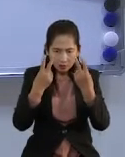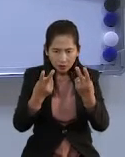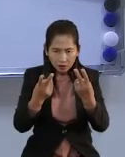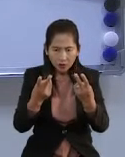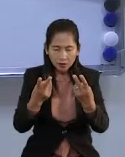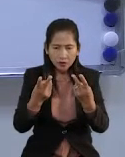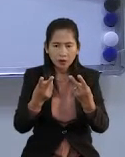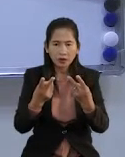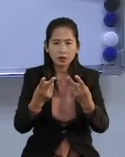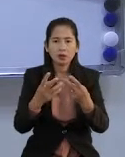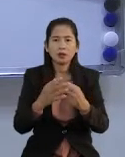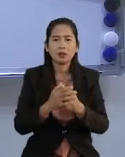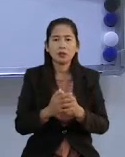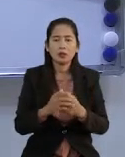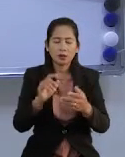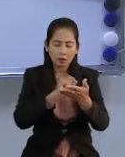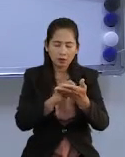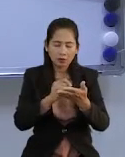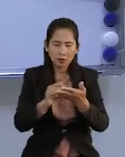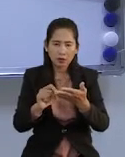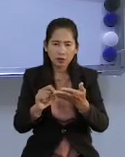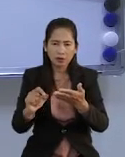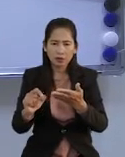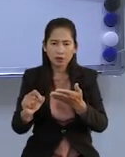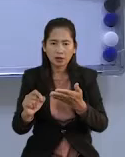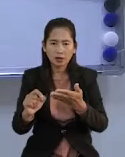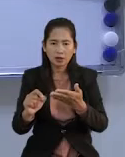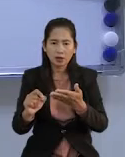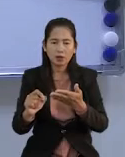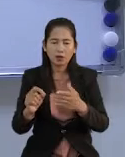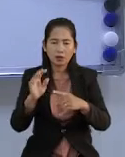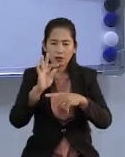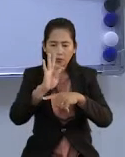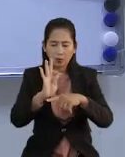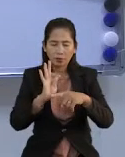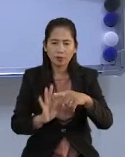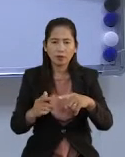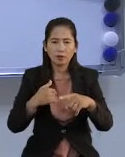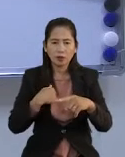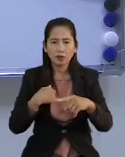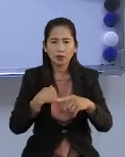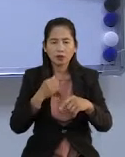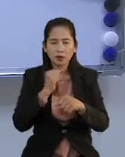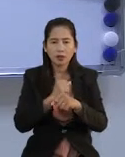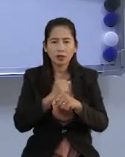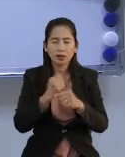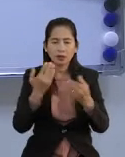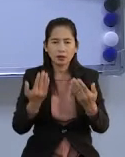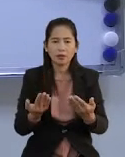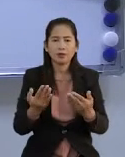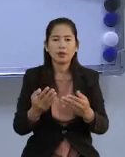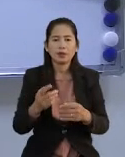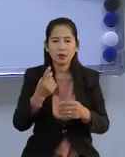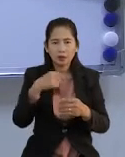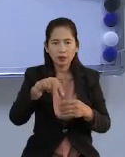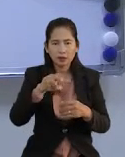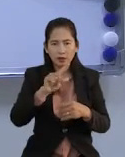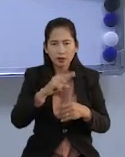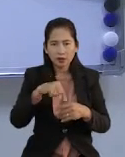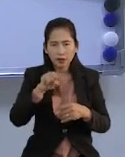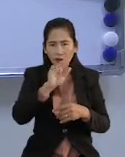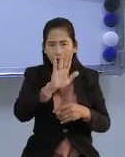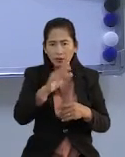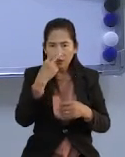mơ trong ca xó xê rộp hiệu rộp bỏ nè cừu nâng lơ cạch ca này ta con xong kết khương giảng